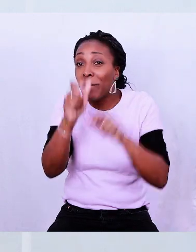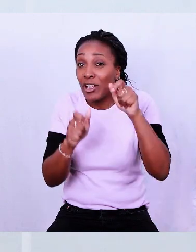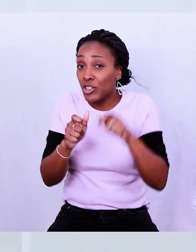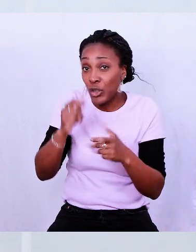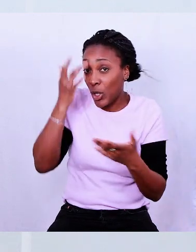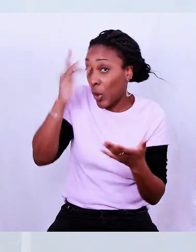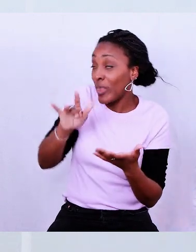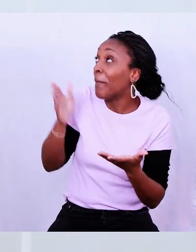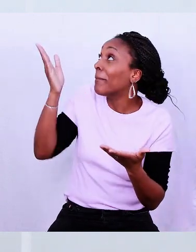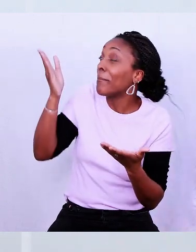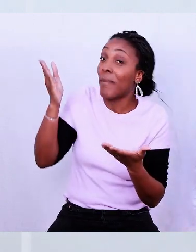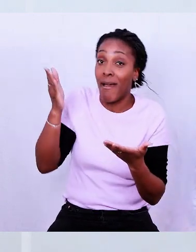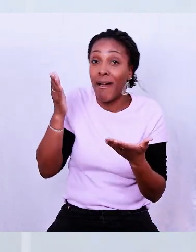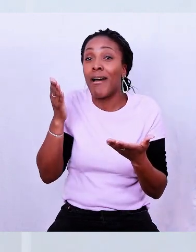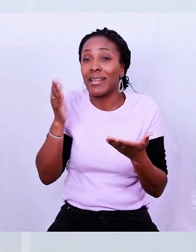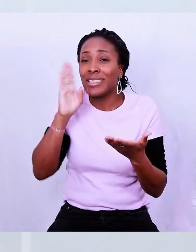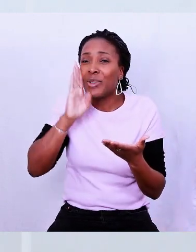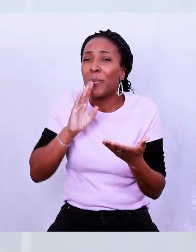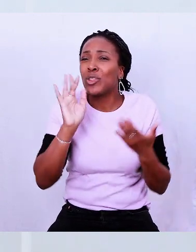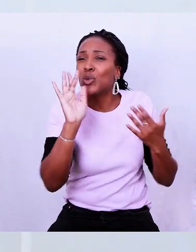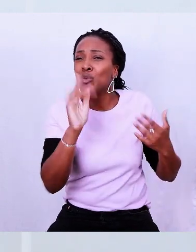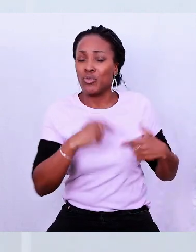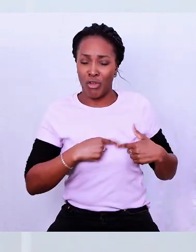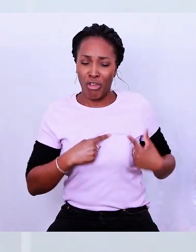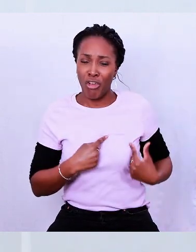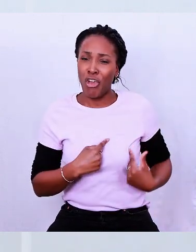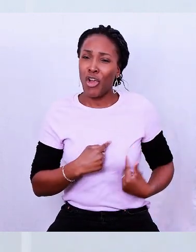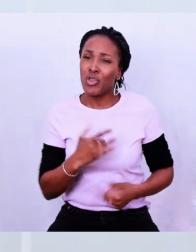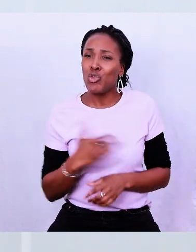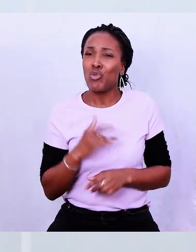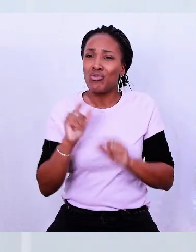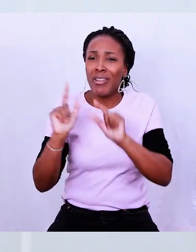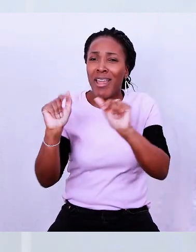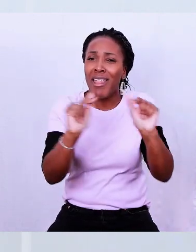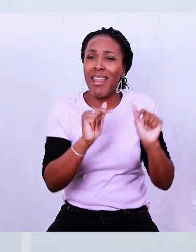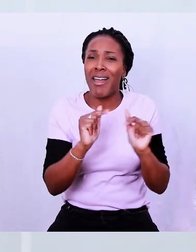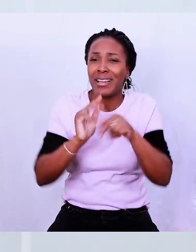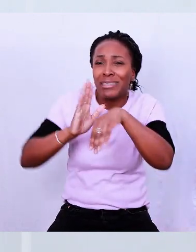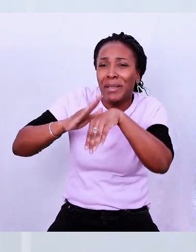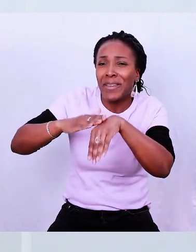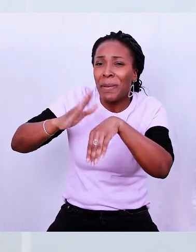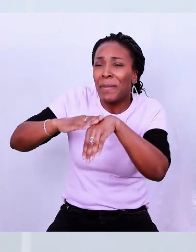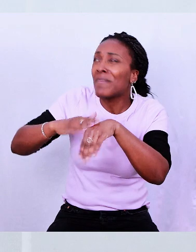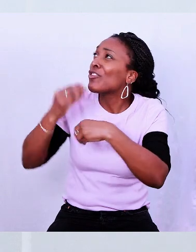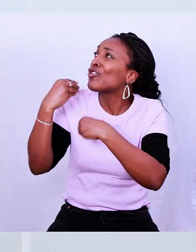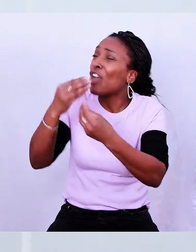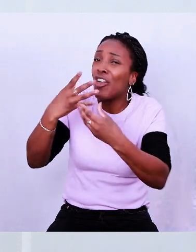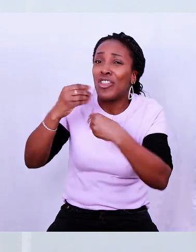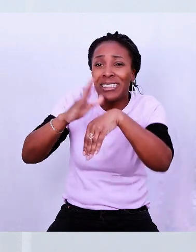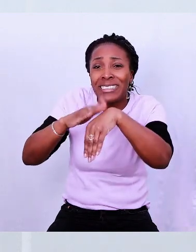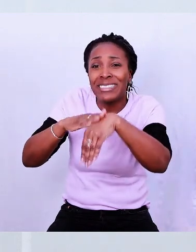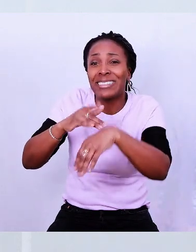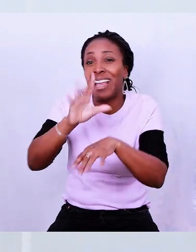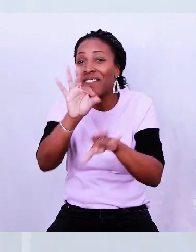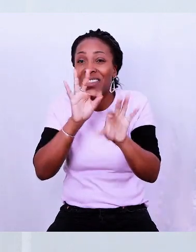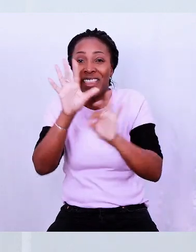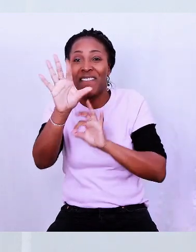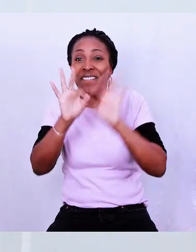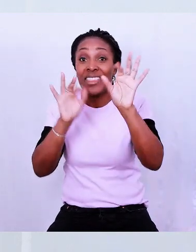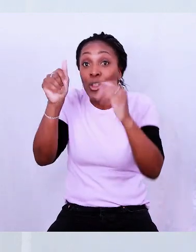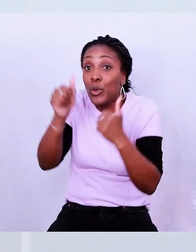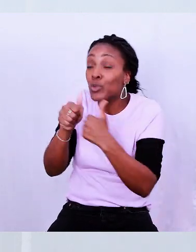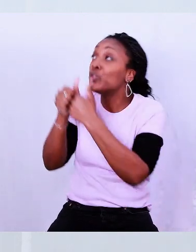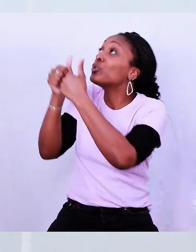pas particulièrement aujourd'hui. Merci de toucher leur cœur et de les avertir, de les alerter encore aujourd'hui et de les inviter, Seigneur, à te